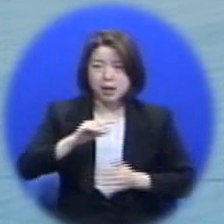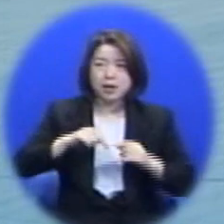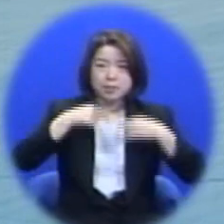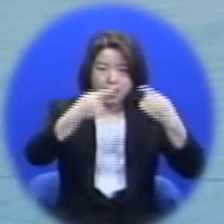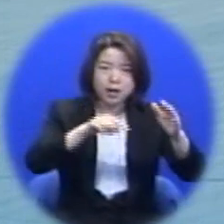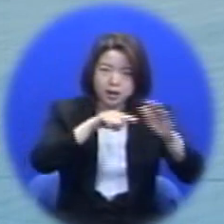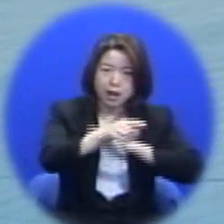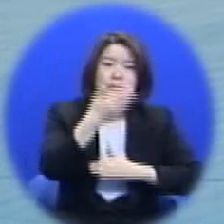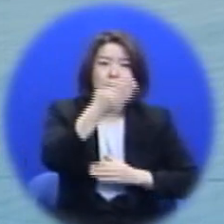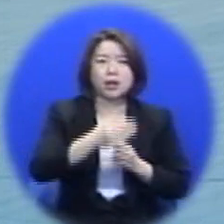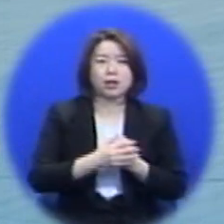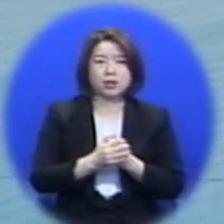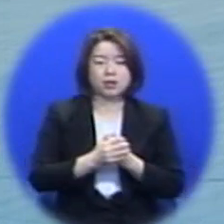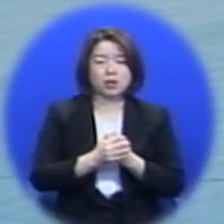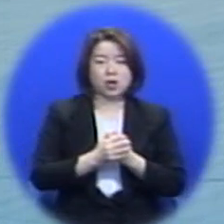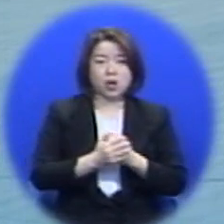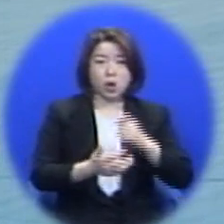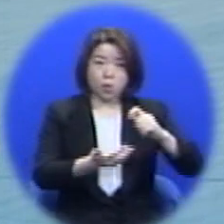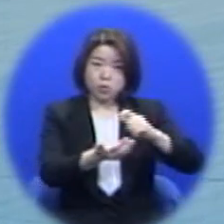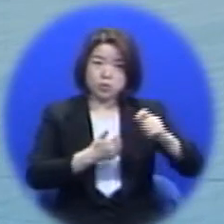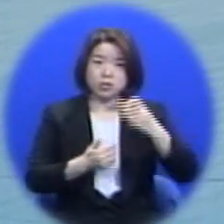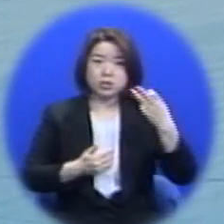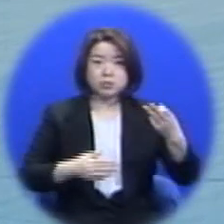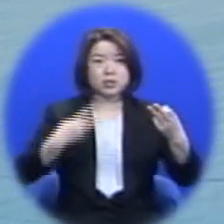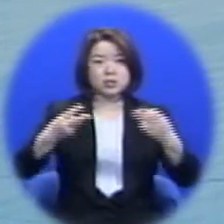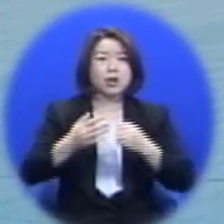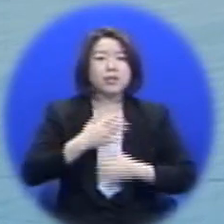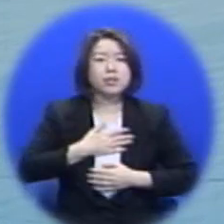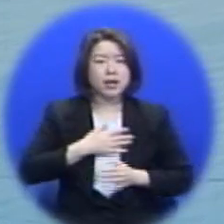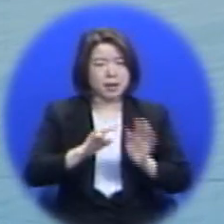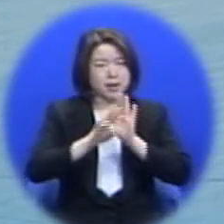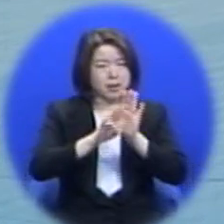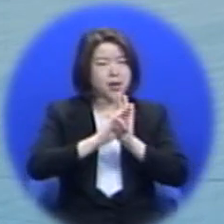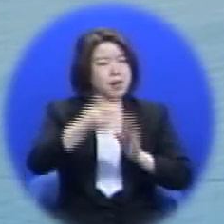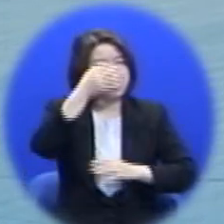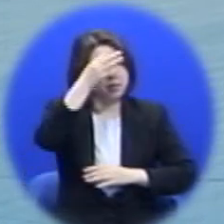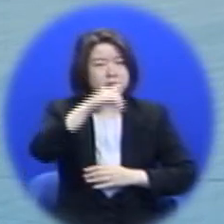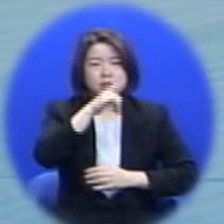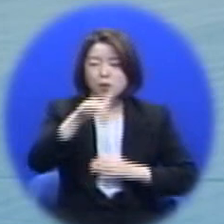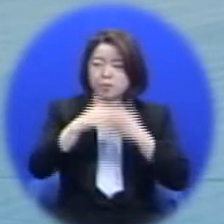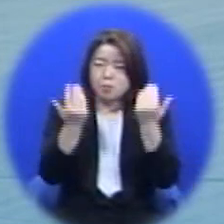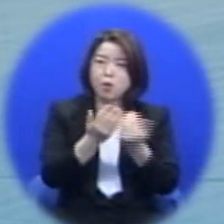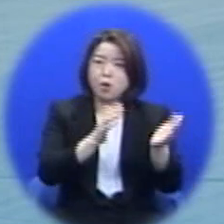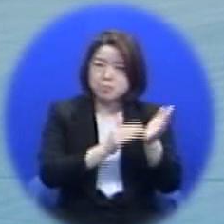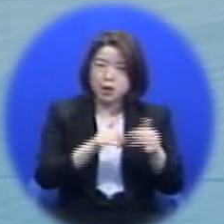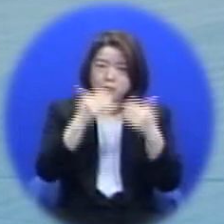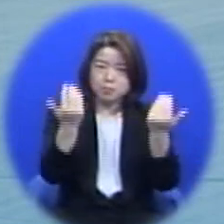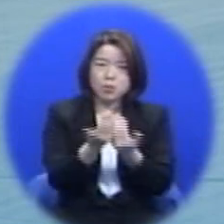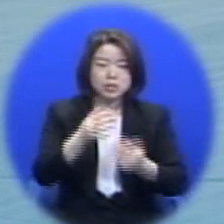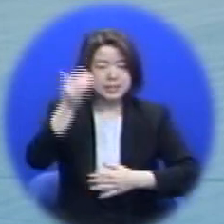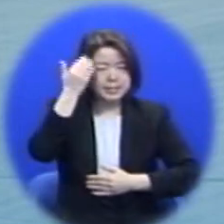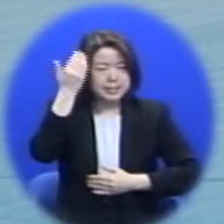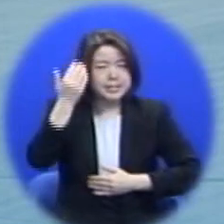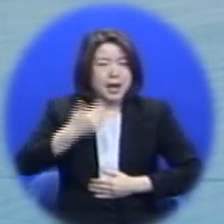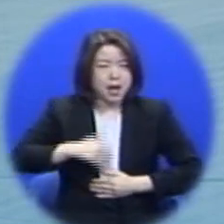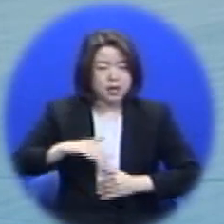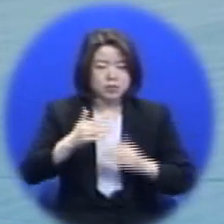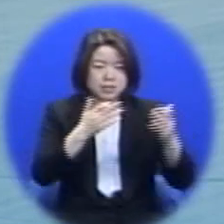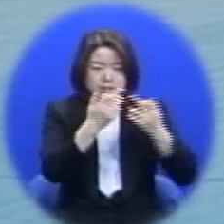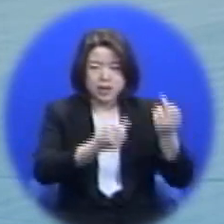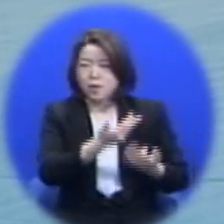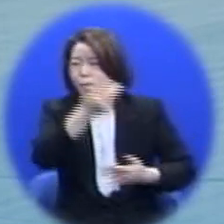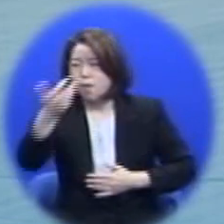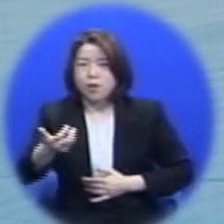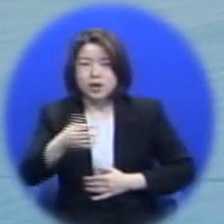고린도전서 13장 2절 내가 예언하는 능력이 있어 모든 비밀과 모든 지식을 알고 또 산을 옮길 만한 모든 믿음이